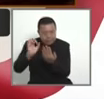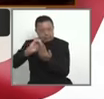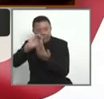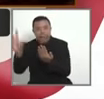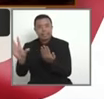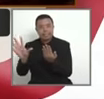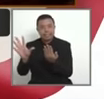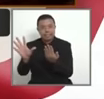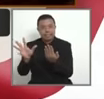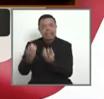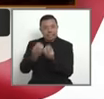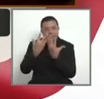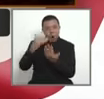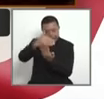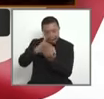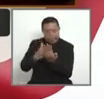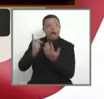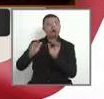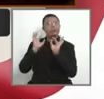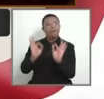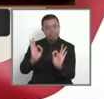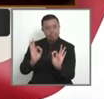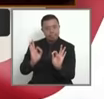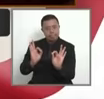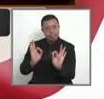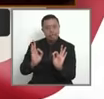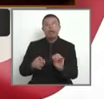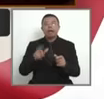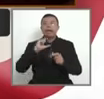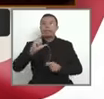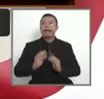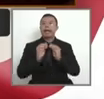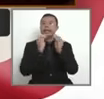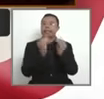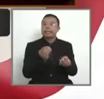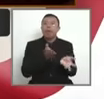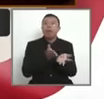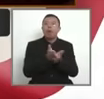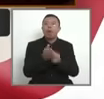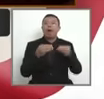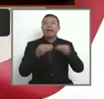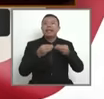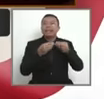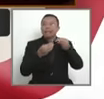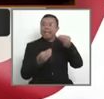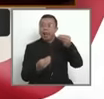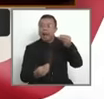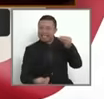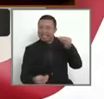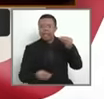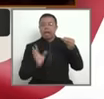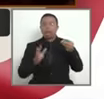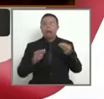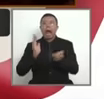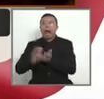tidak perlu sampai melakukan hal seperti itu karena apa ada menteri-menterinya yang bergerak e punya bidang di bidang sosial itu ada